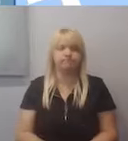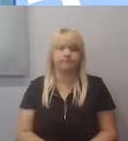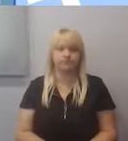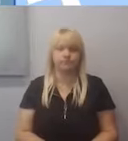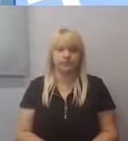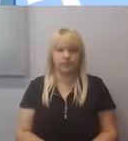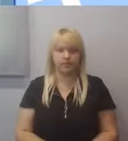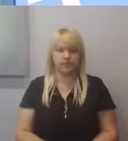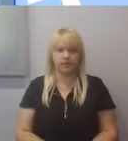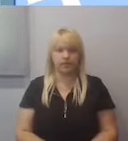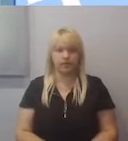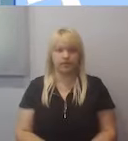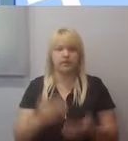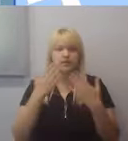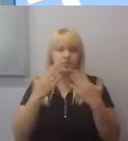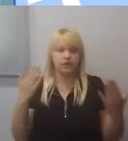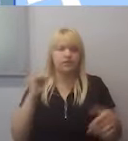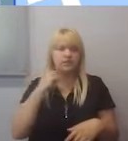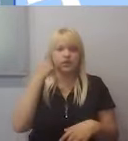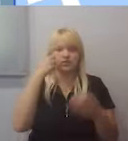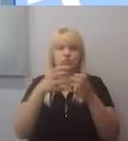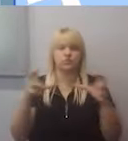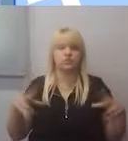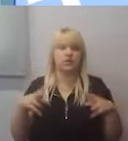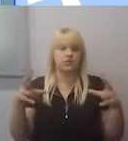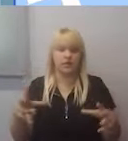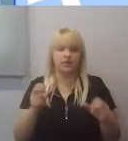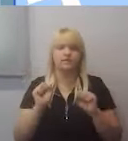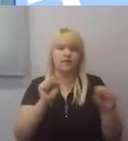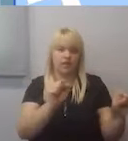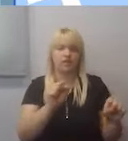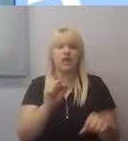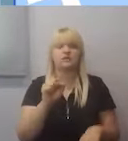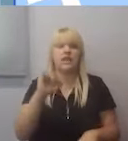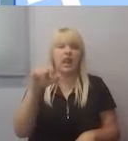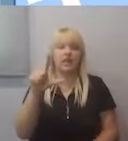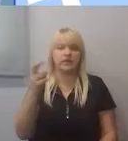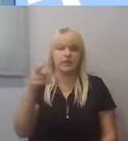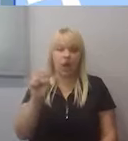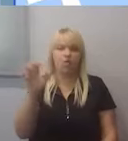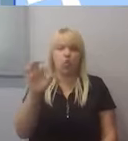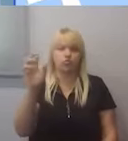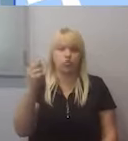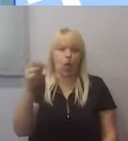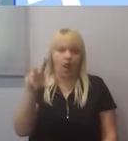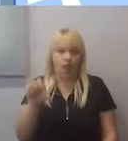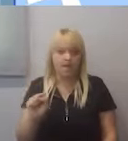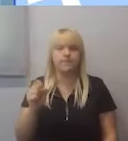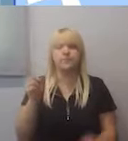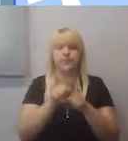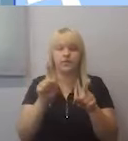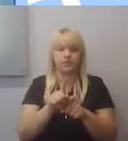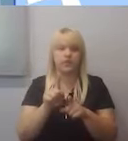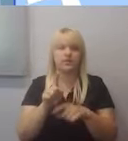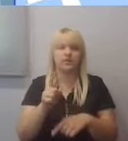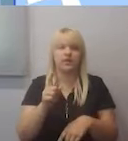paldies paldies rīgas domes priekšsēdētāja vietniecei lindai ozollei arī rīgas domes priekšsēdētāja vietniecei pēc darba